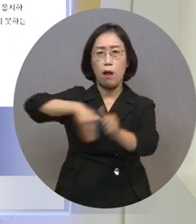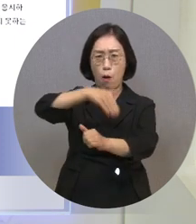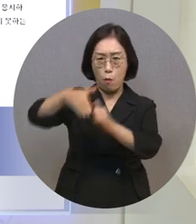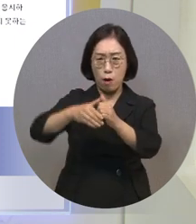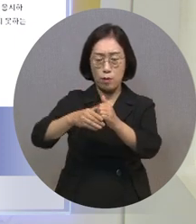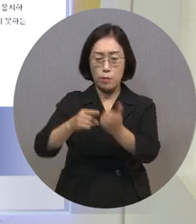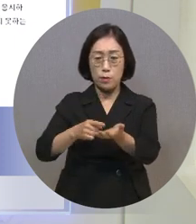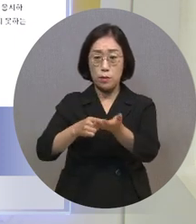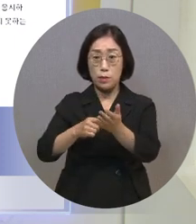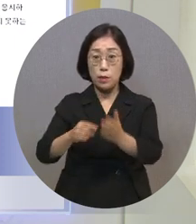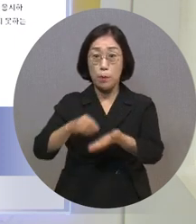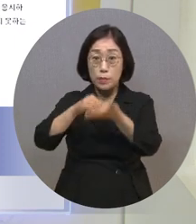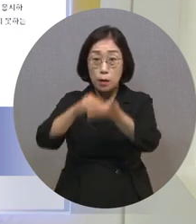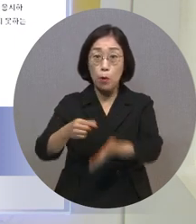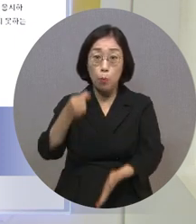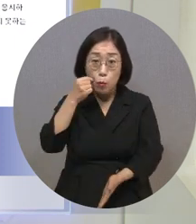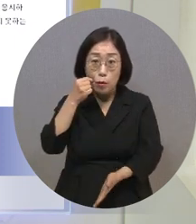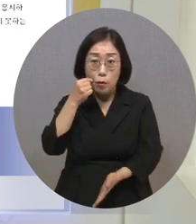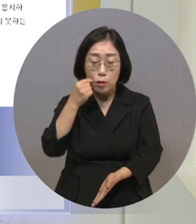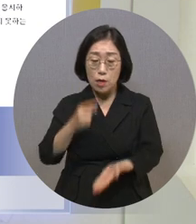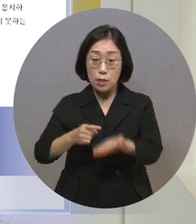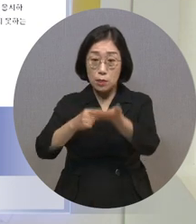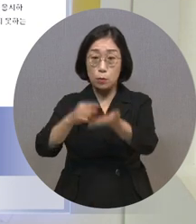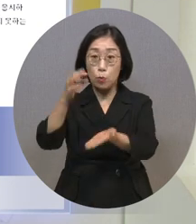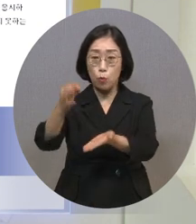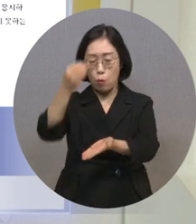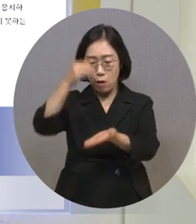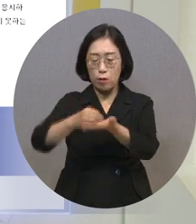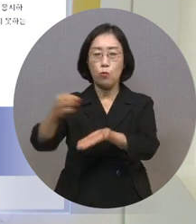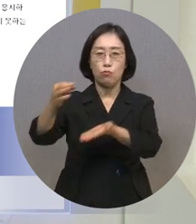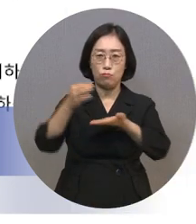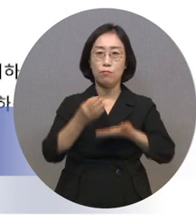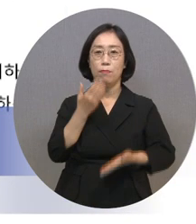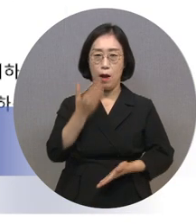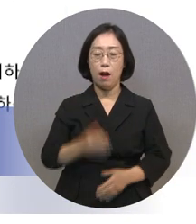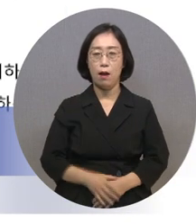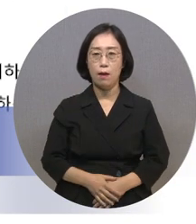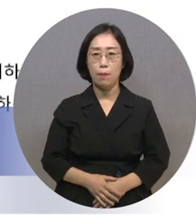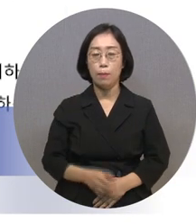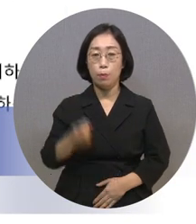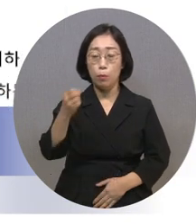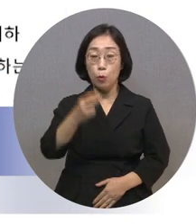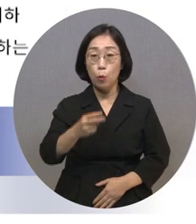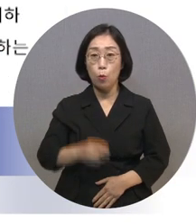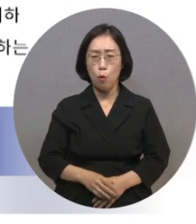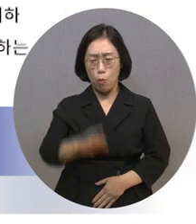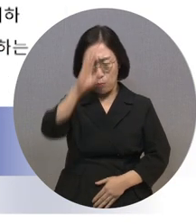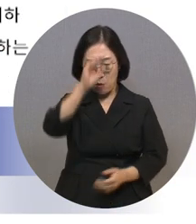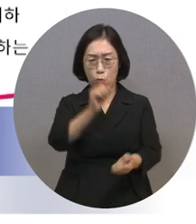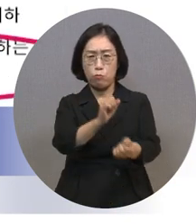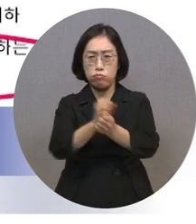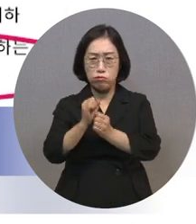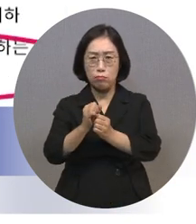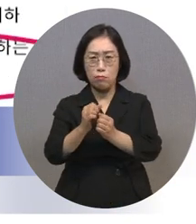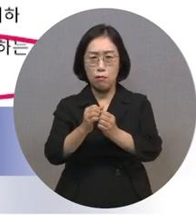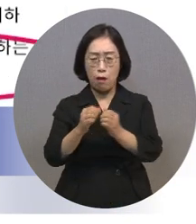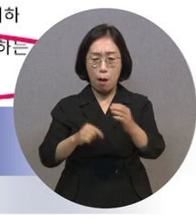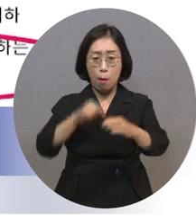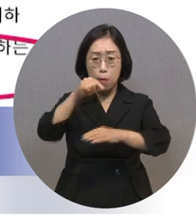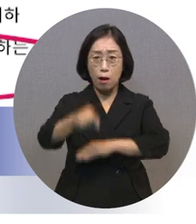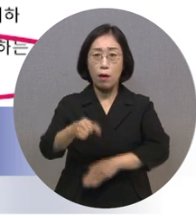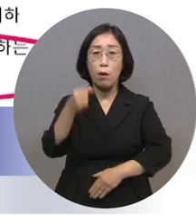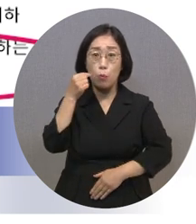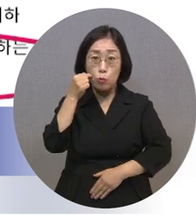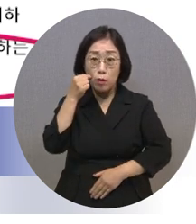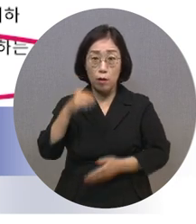못하게 되는 경우 응시료 전액을 받을 수 있게 됩니다 또한 감염병으로 격리돼 응시하지 못하는 경우에